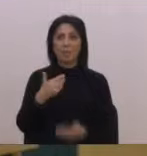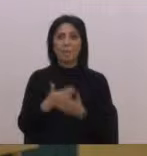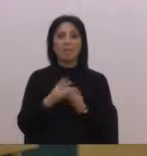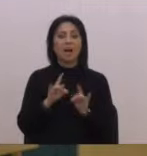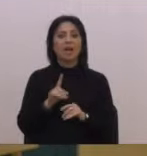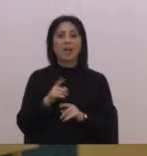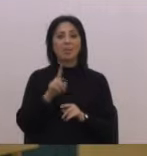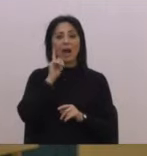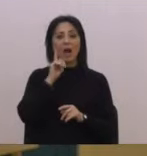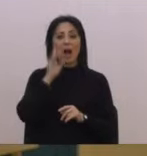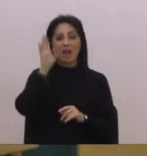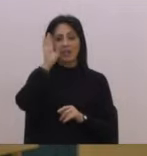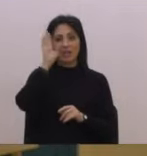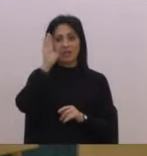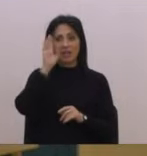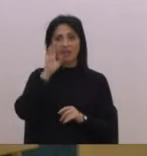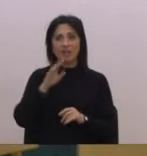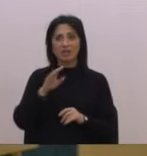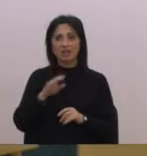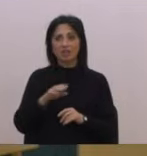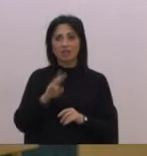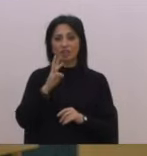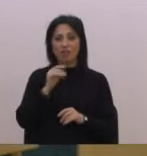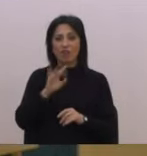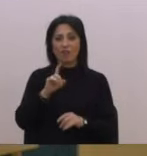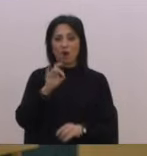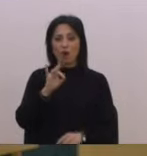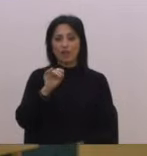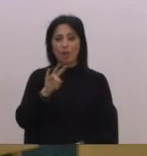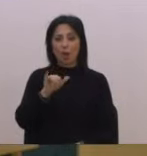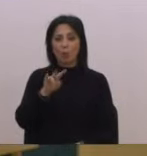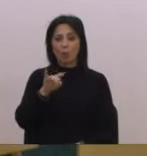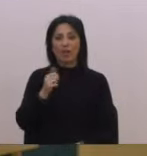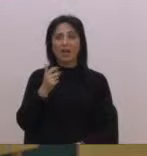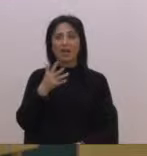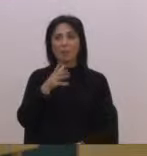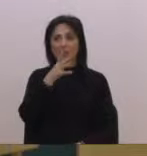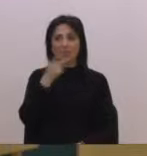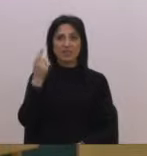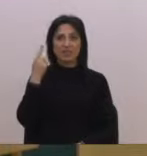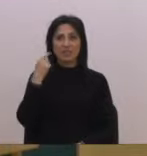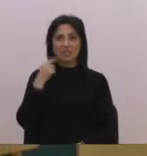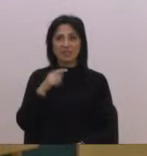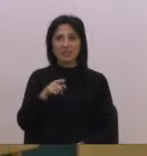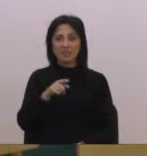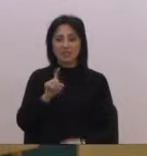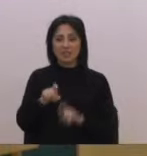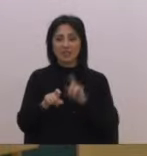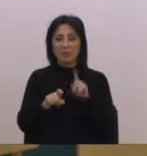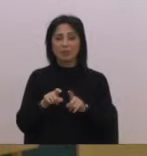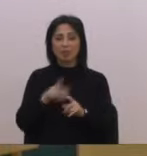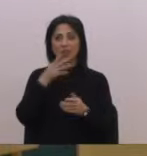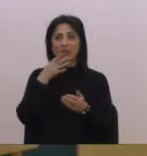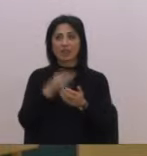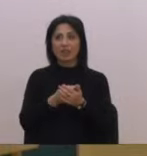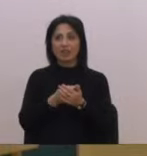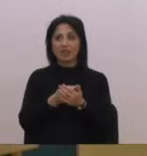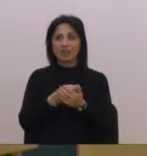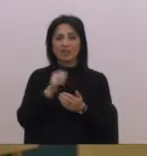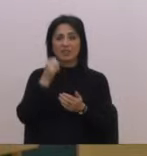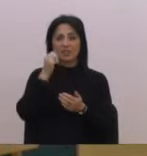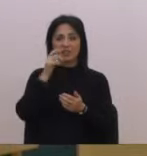იმიტომ რომ ახალგაზრდა კაცი შალვა ხორნაული რამოდენიმე წლის წინ გადადგა მან ნაბეჯი და თავის